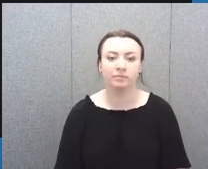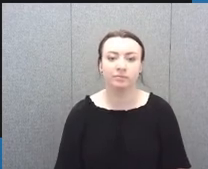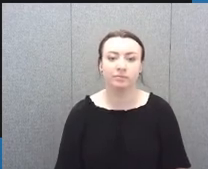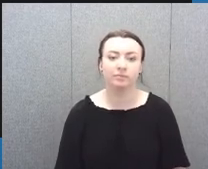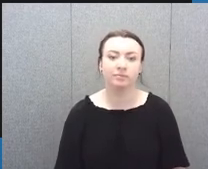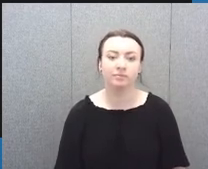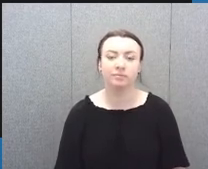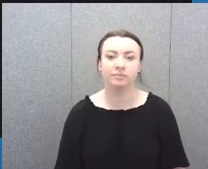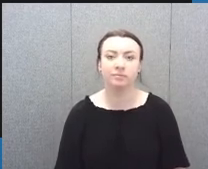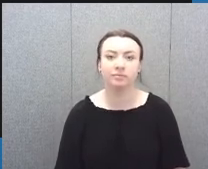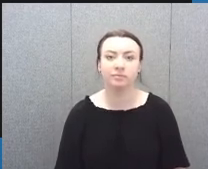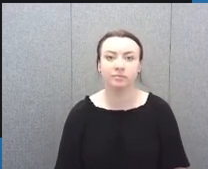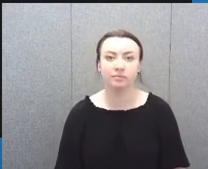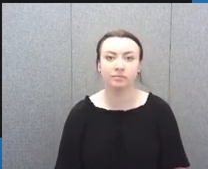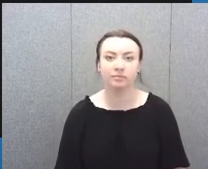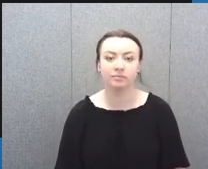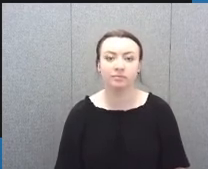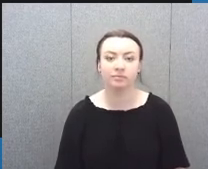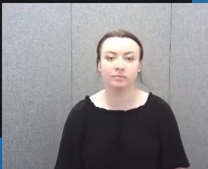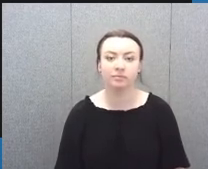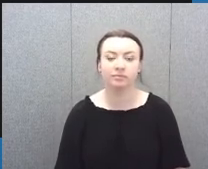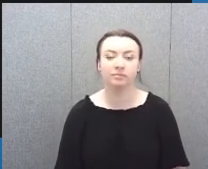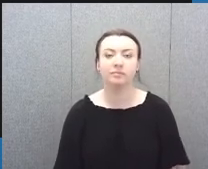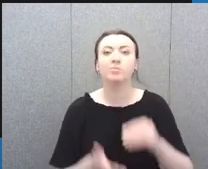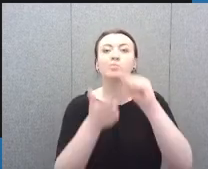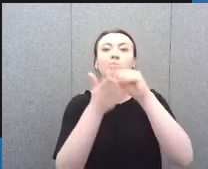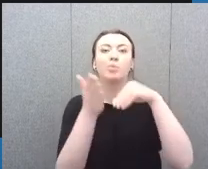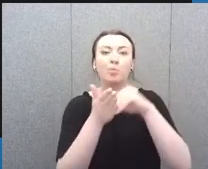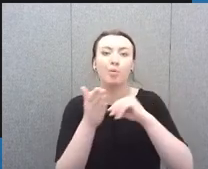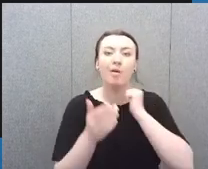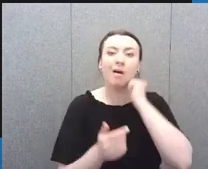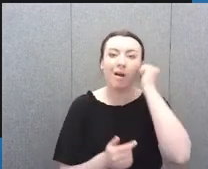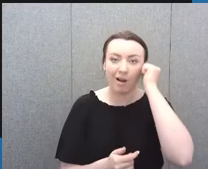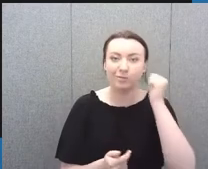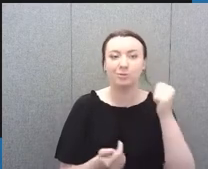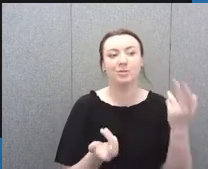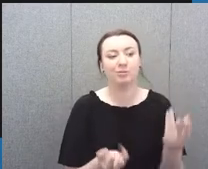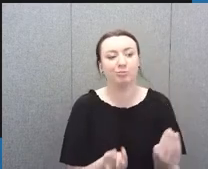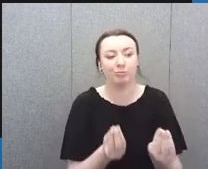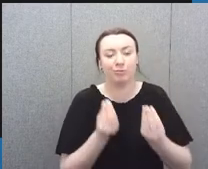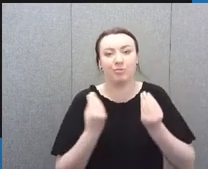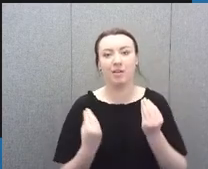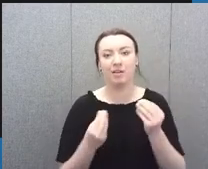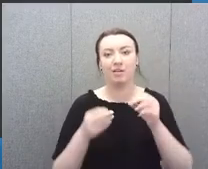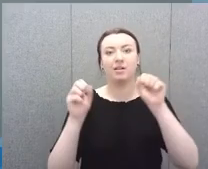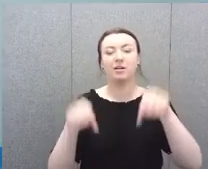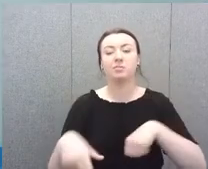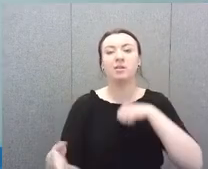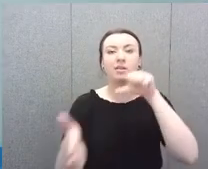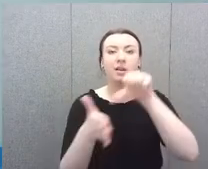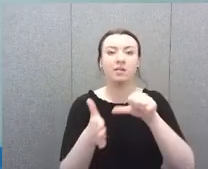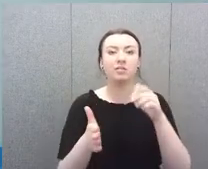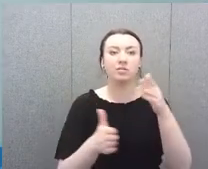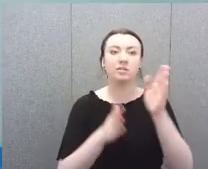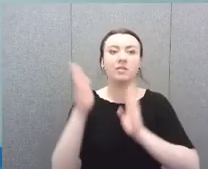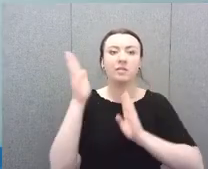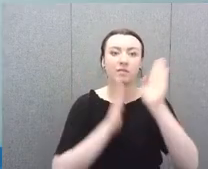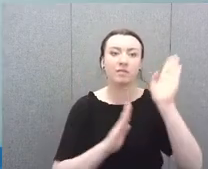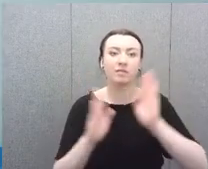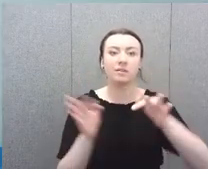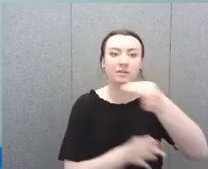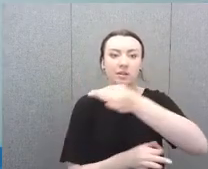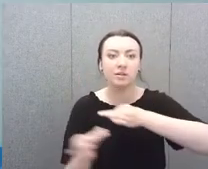Спасибо, Даля. Большое спасибо еще раз за то, что вы меня пригласили взять участие в этом важном форуме, в